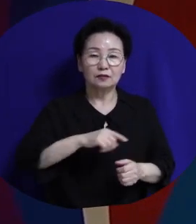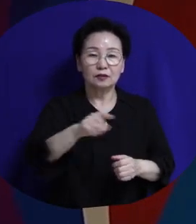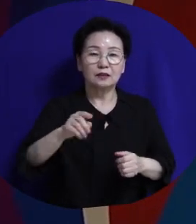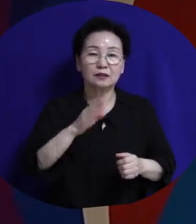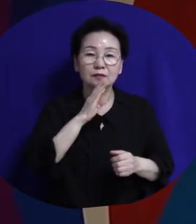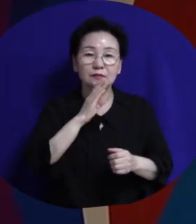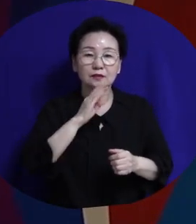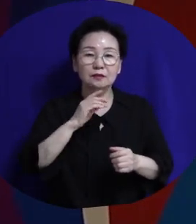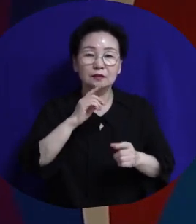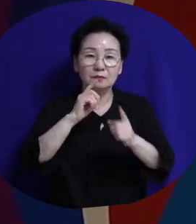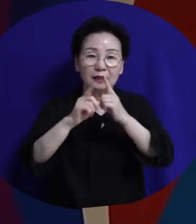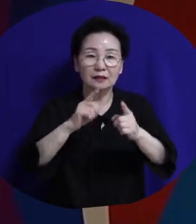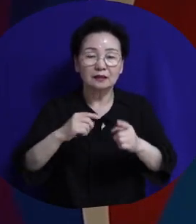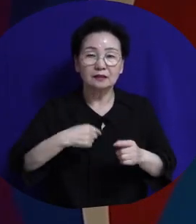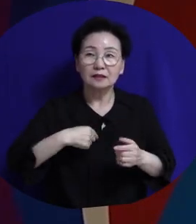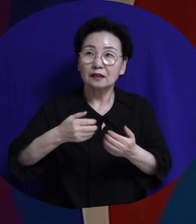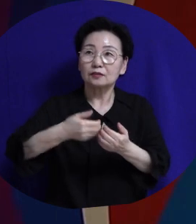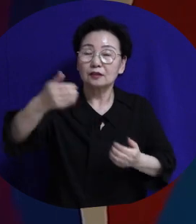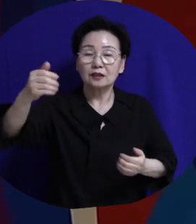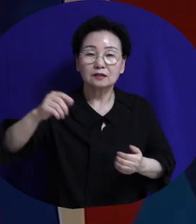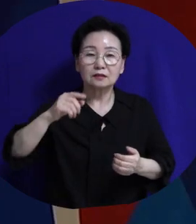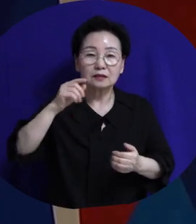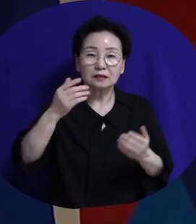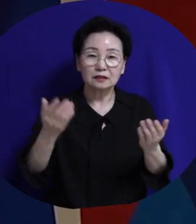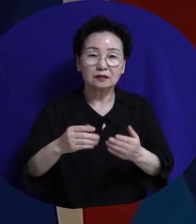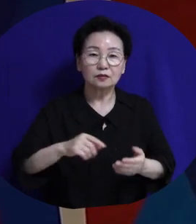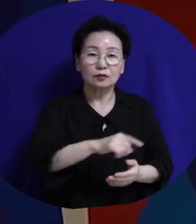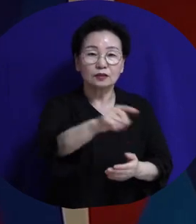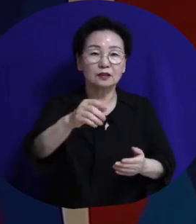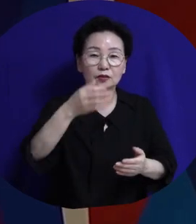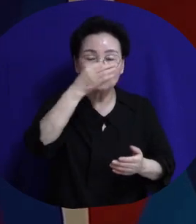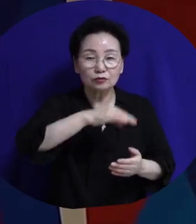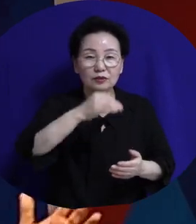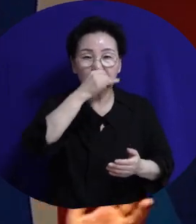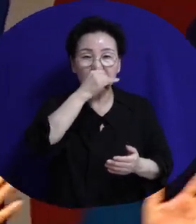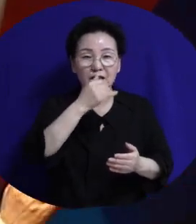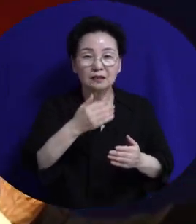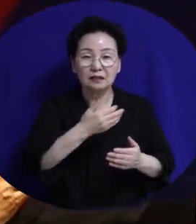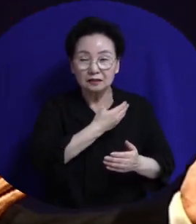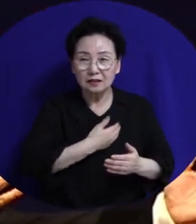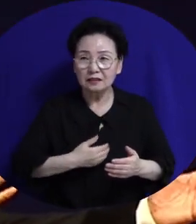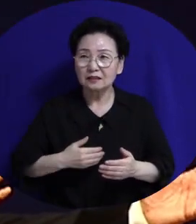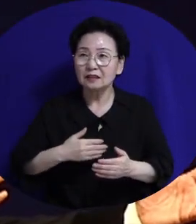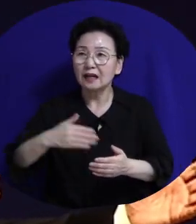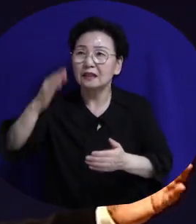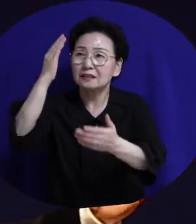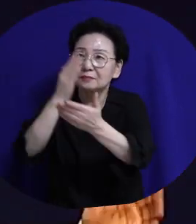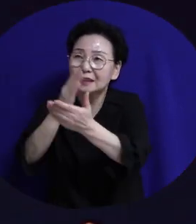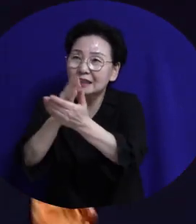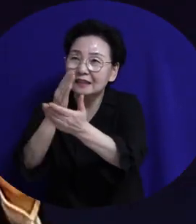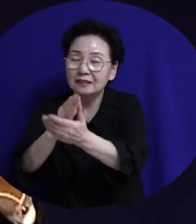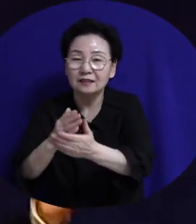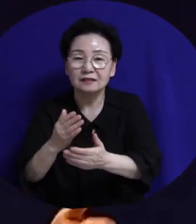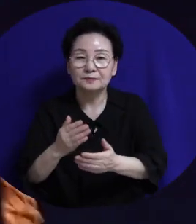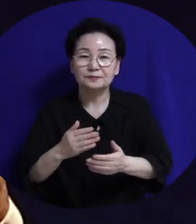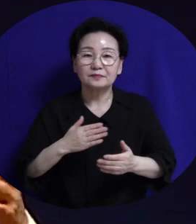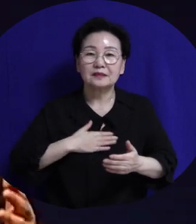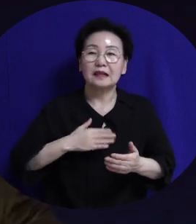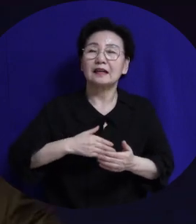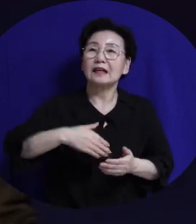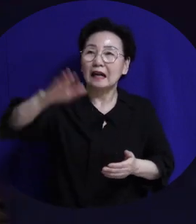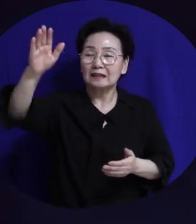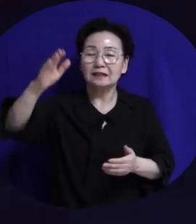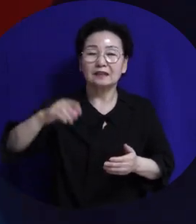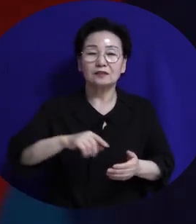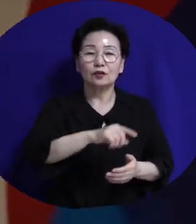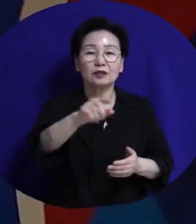말하노니 내가 떠나는 것이 너희에게 유익하리라. 제자들이 가지 말라는 겁니다. 천국으로. 내가 가는 게 실상을